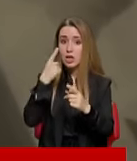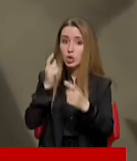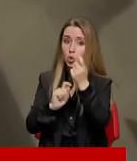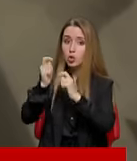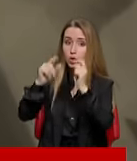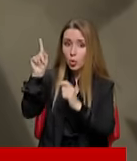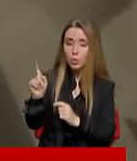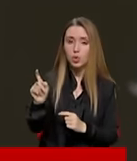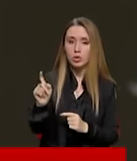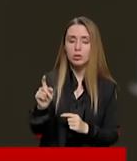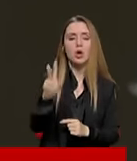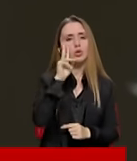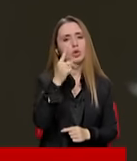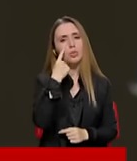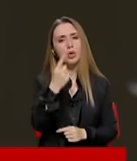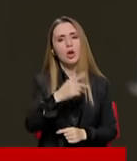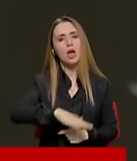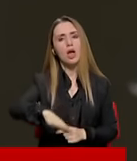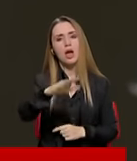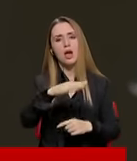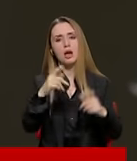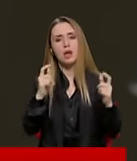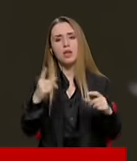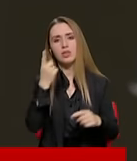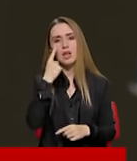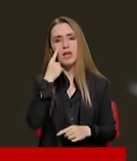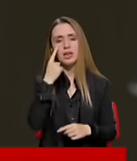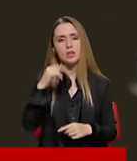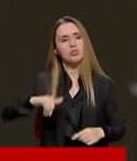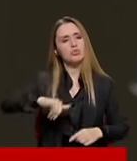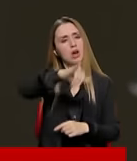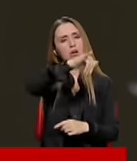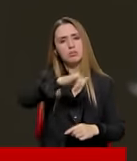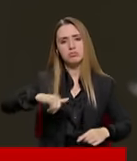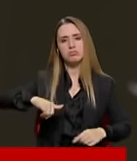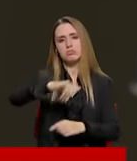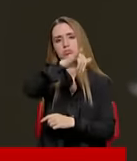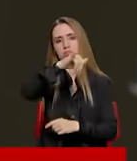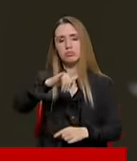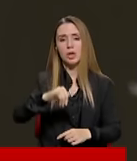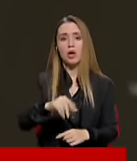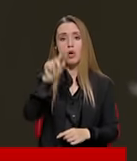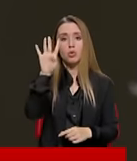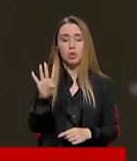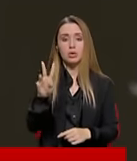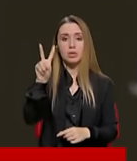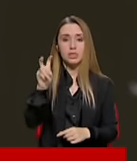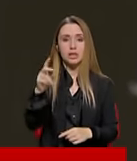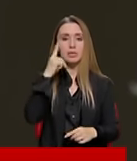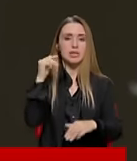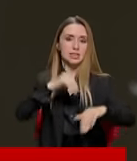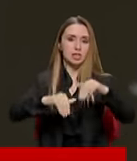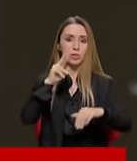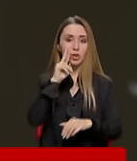kullanıyorlar mı Vallah yani gördüğüm kadarıyla her yer devletin uçaklarıyla gidiyorlar bunu 14 ve 28 Mayıs seçimlerinde de gördük